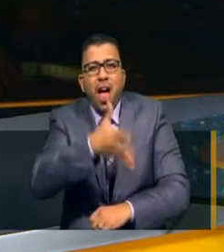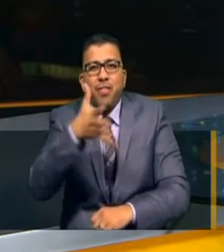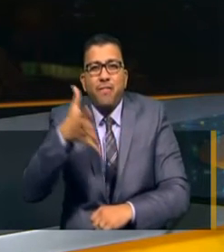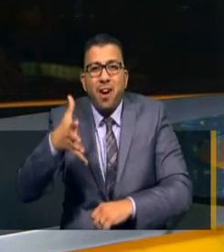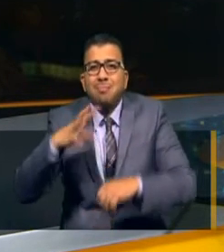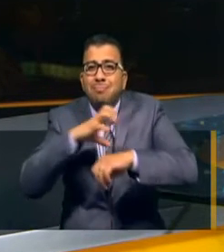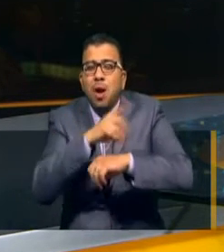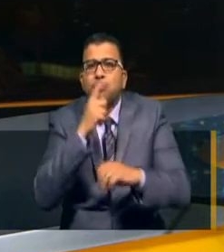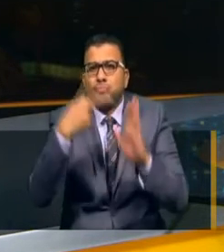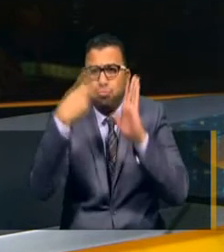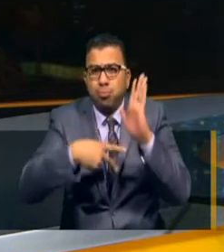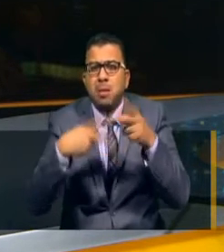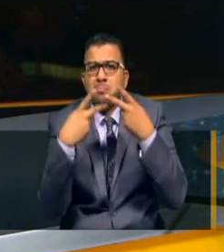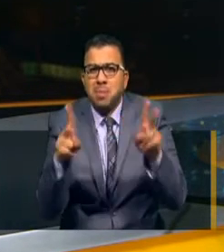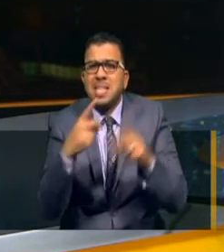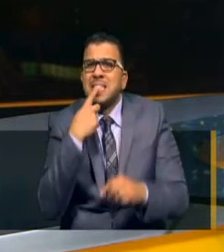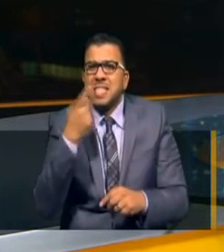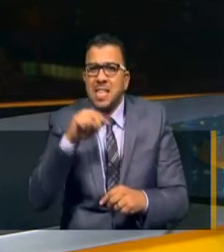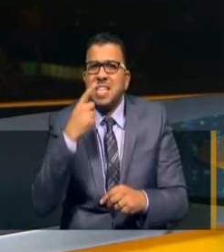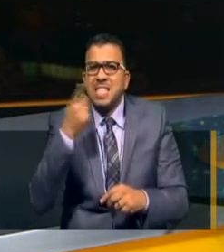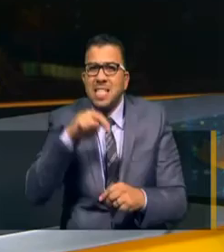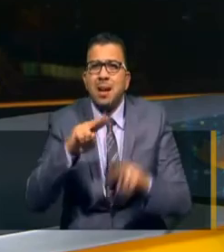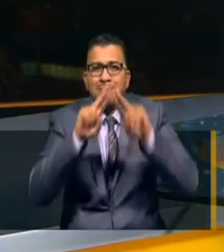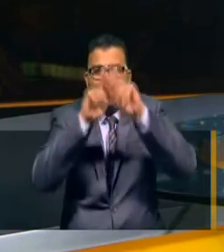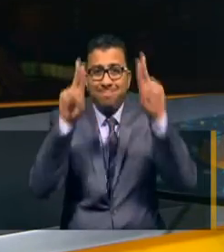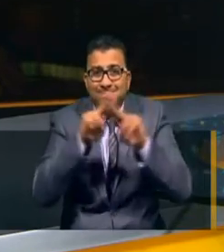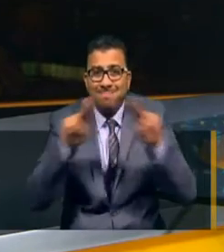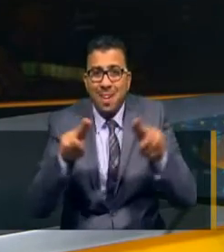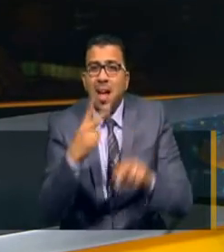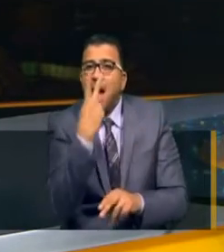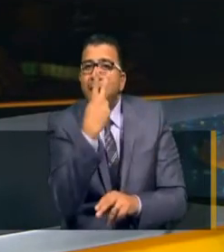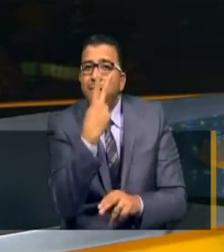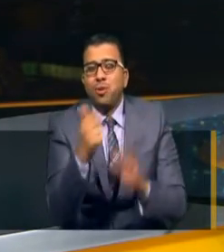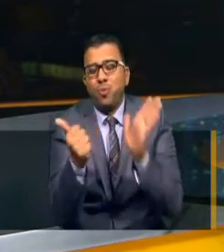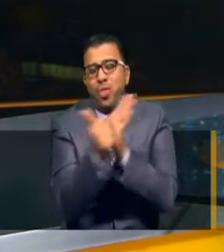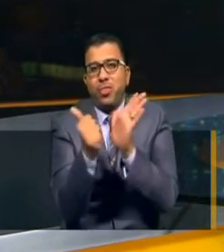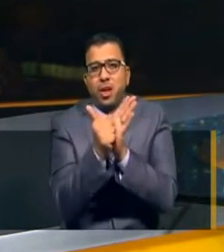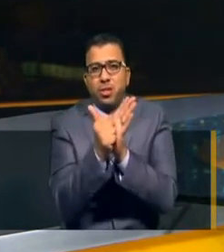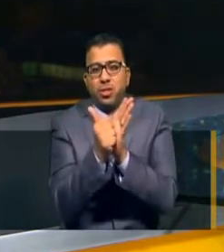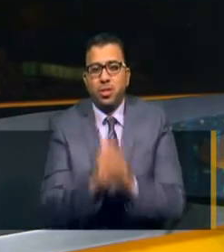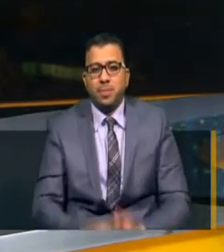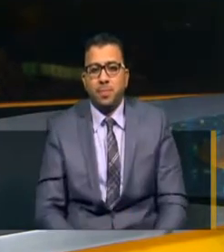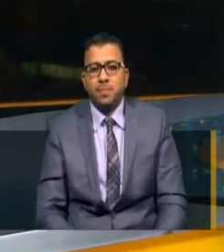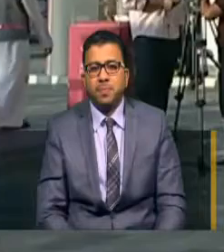الأطفال. اعتمدت تاريخ انطلاق المسيرة السنوية لفرسان القافلة الوردية لعام 2016.